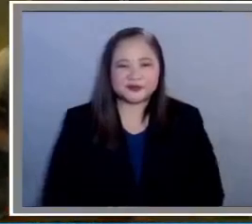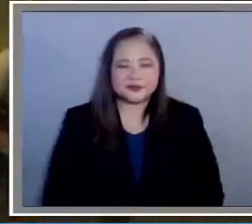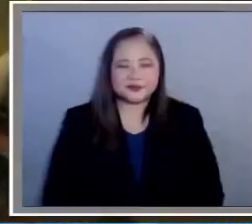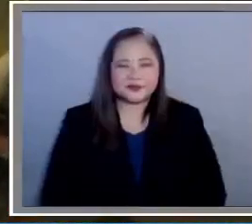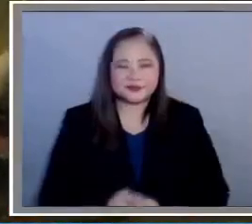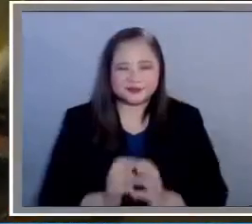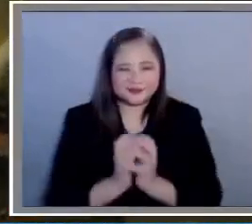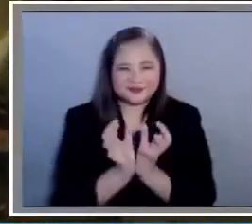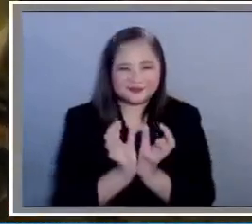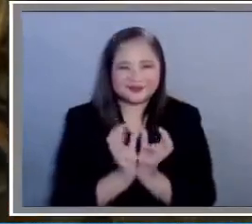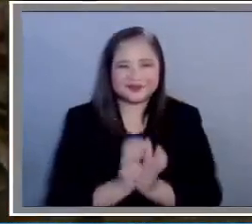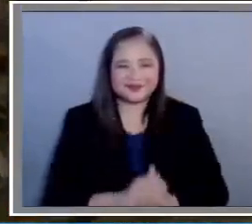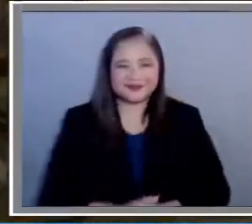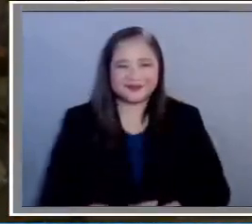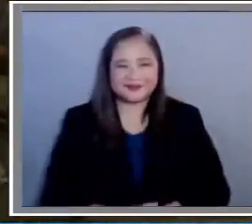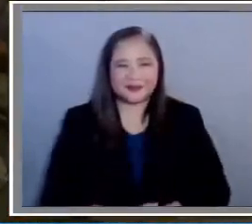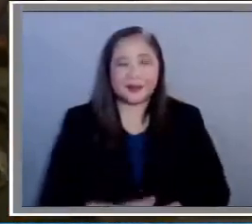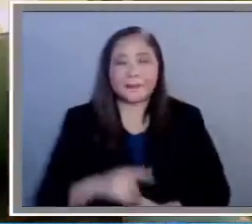Black pepper.